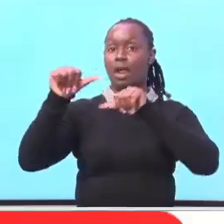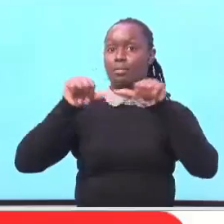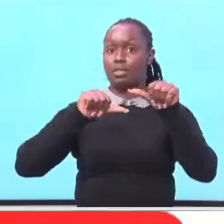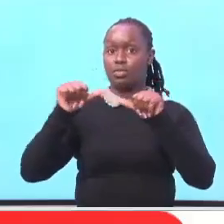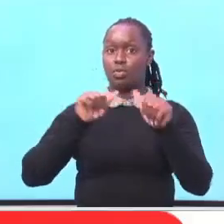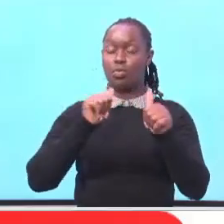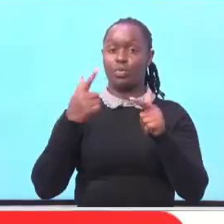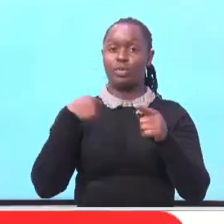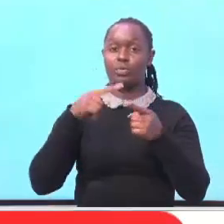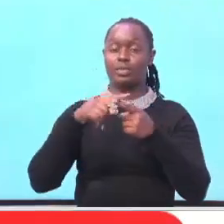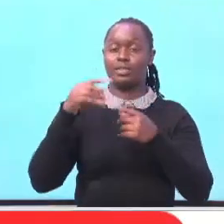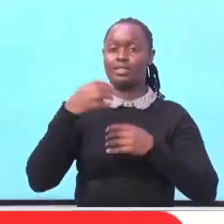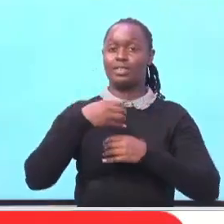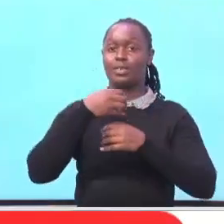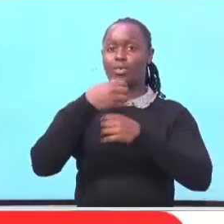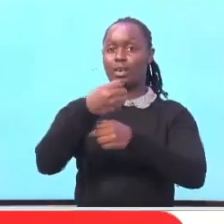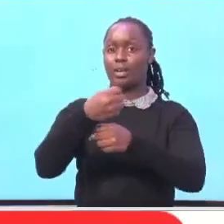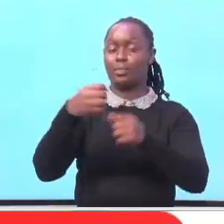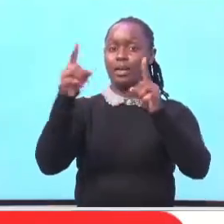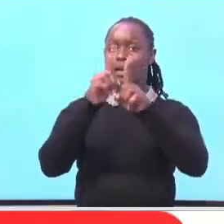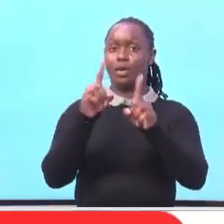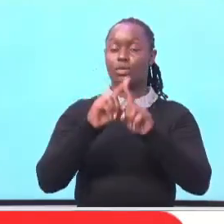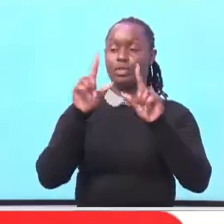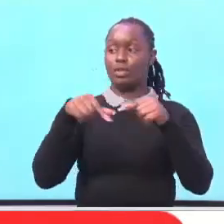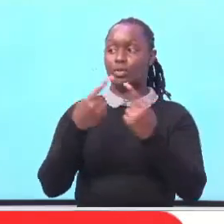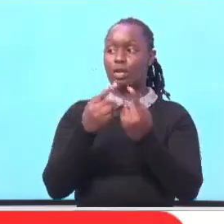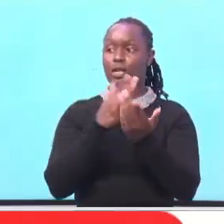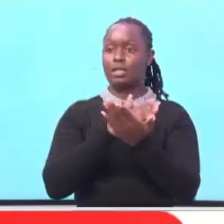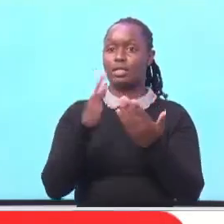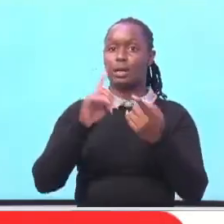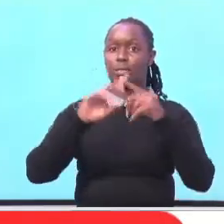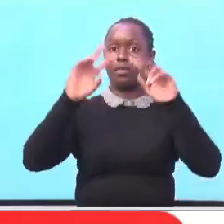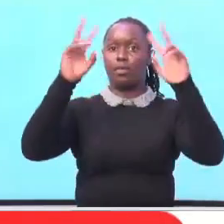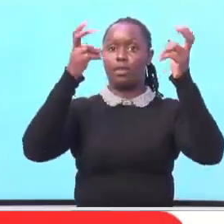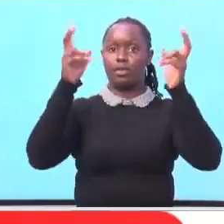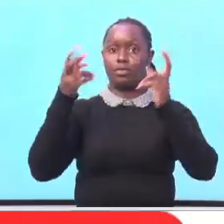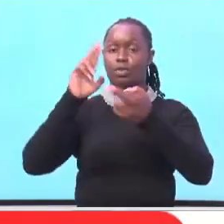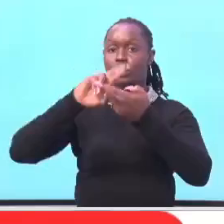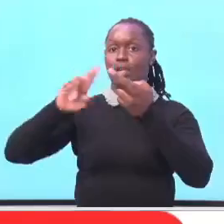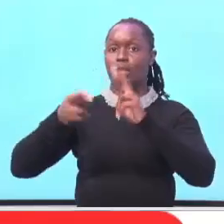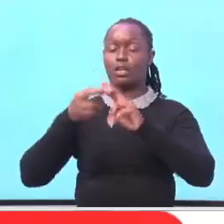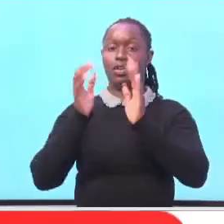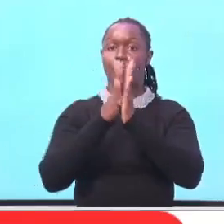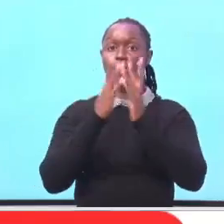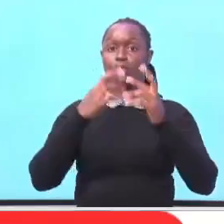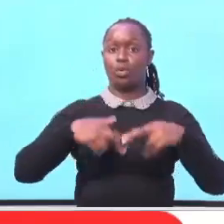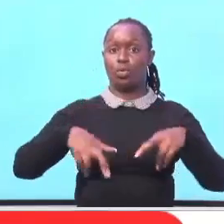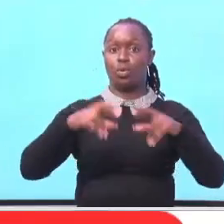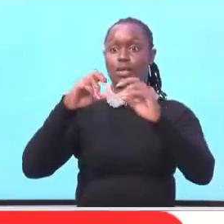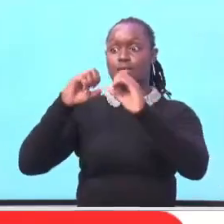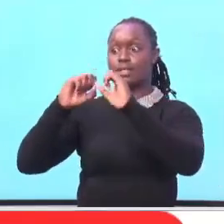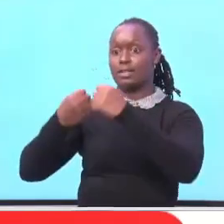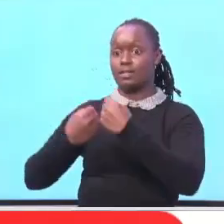wa ma mwaka maafira wa kwa wa Mwaka